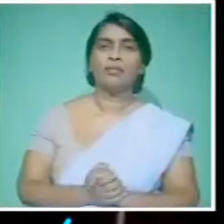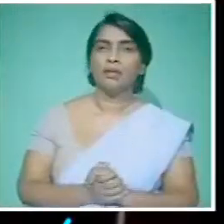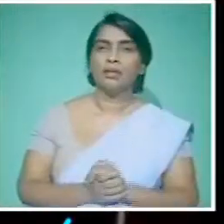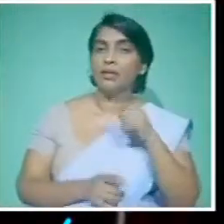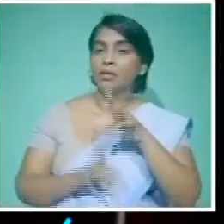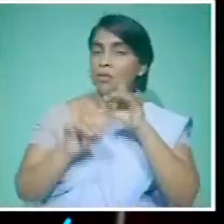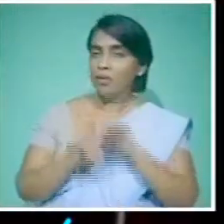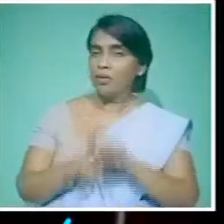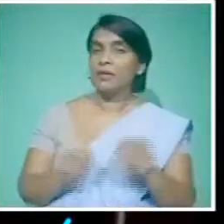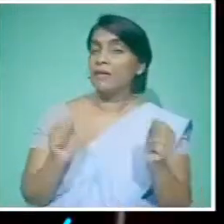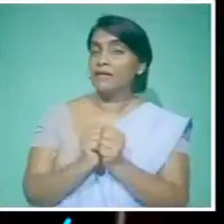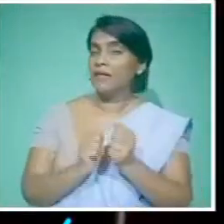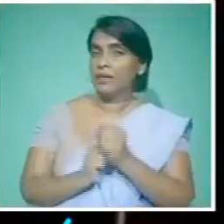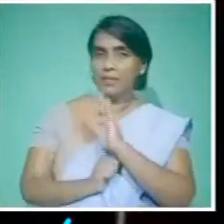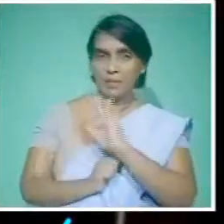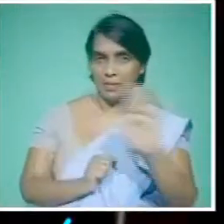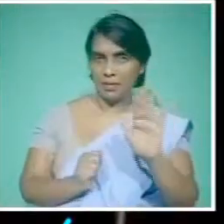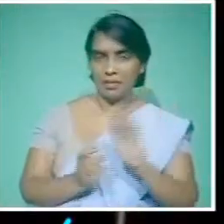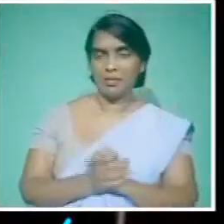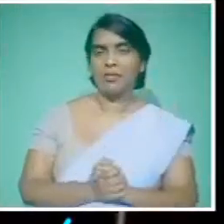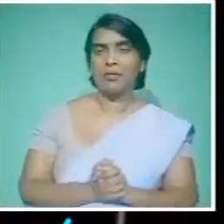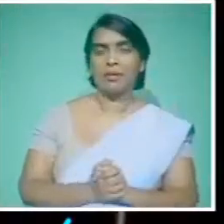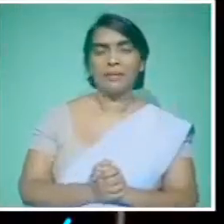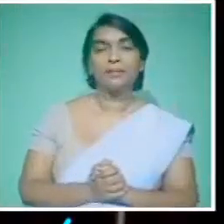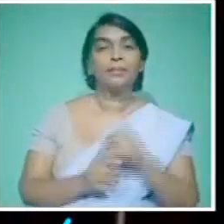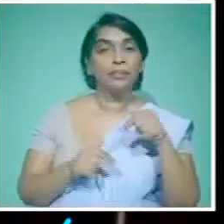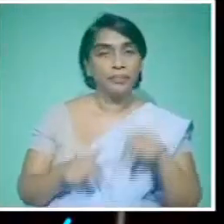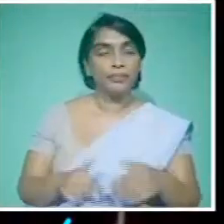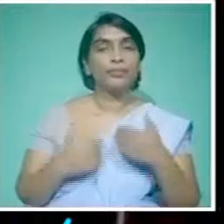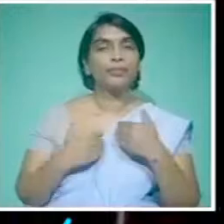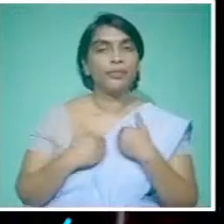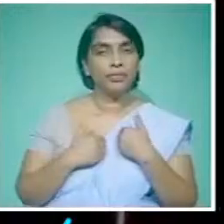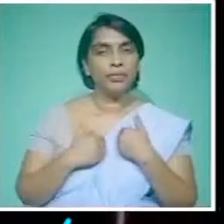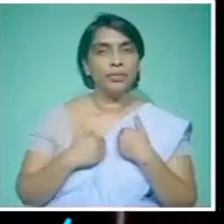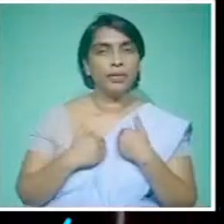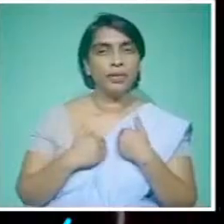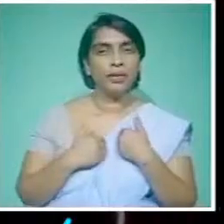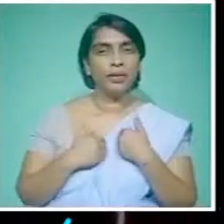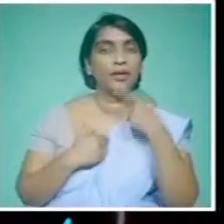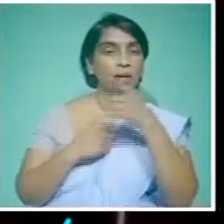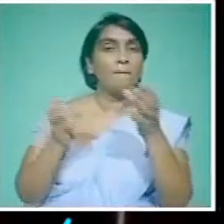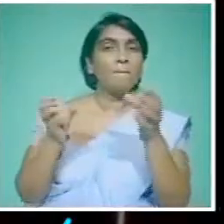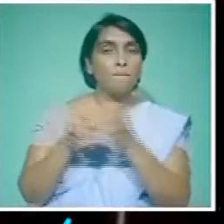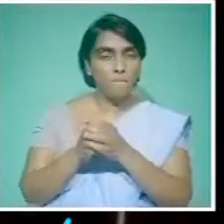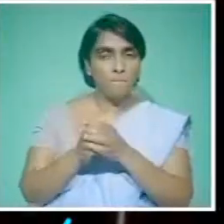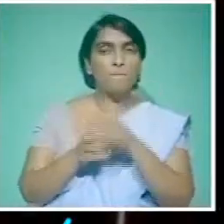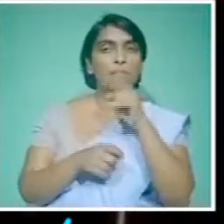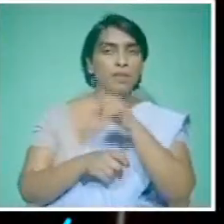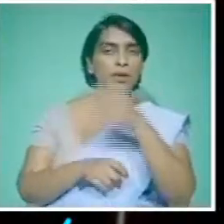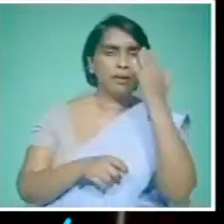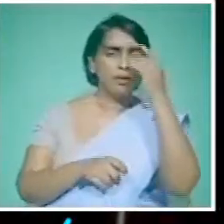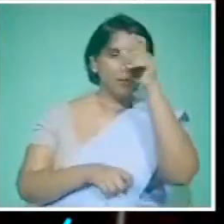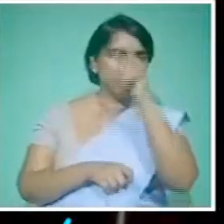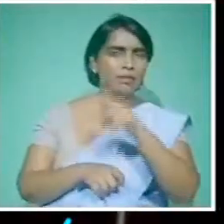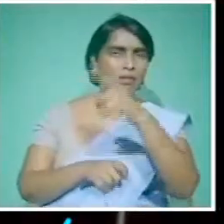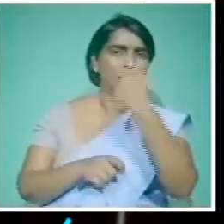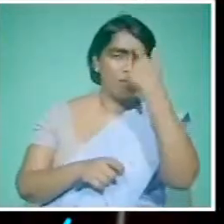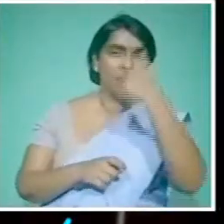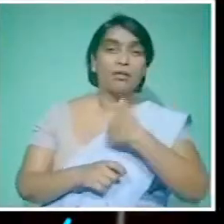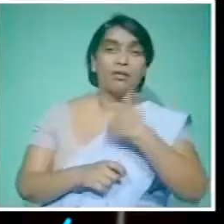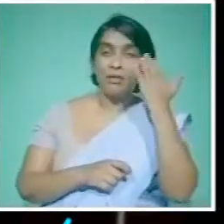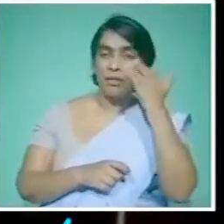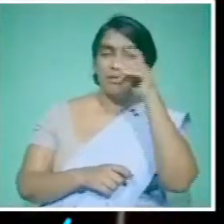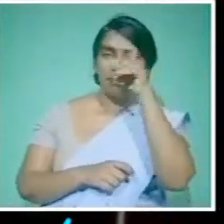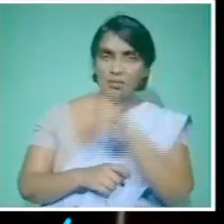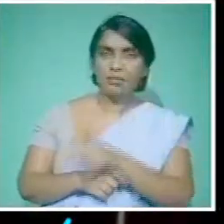මේ වගේ නිකම් වැඩ කරන්න ලෑස්ති වෙන්න එපා. දැන් මට ඒ එතුමාලගේ පක්ෂයේ පැත්තෙන්ම ඉන්න කාන්තාව දම්මලා